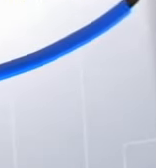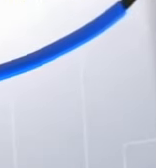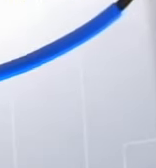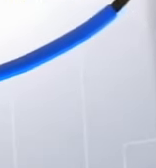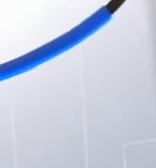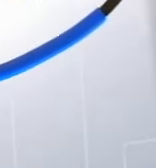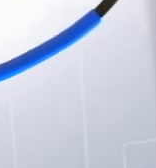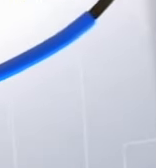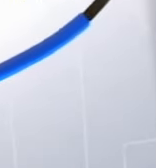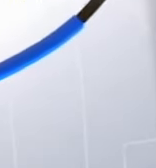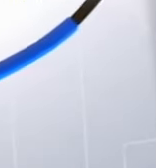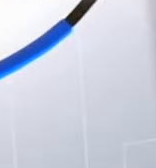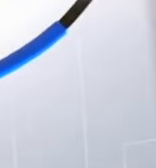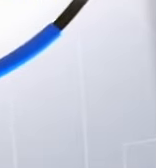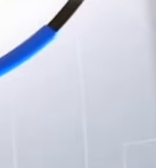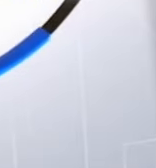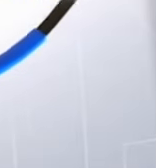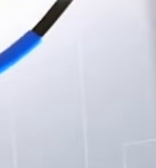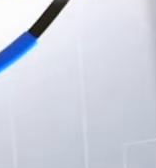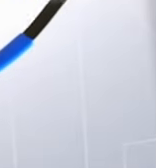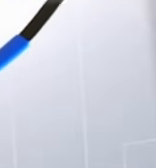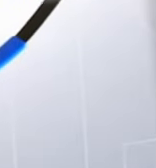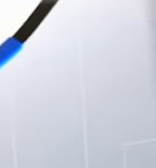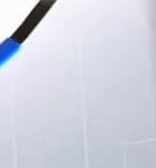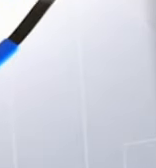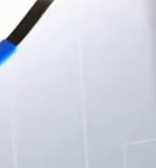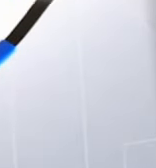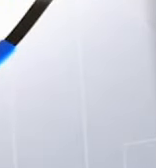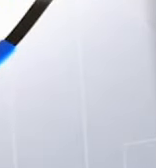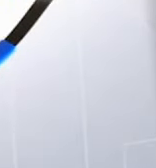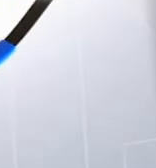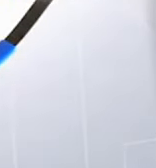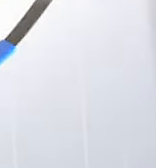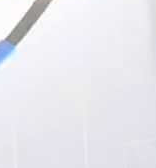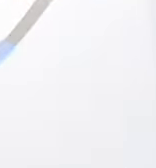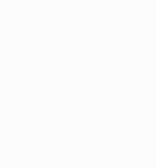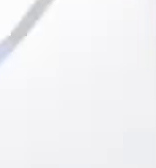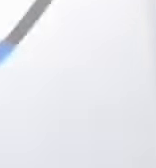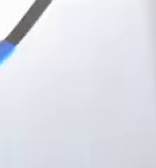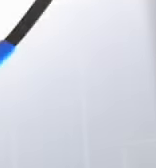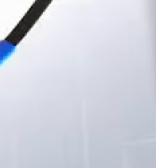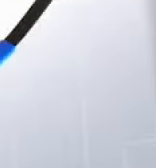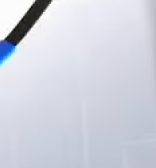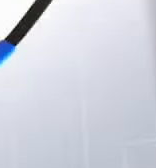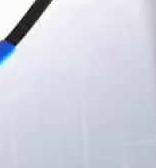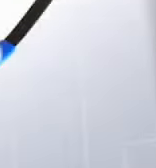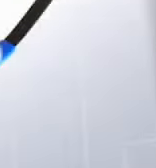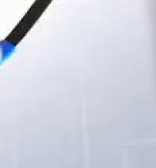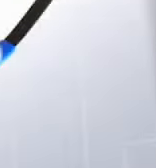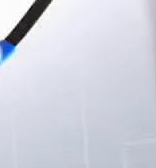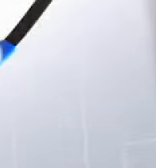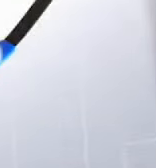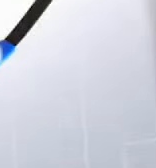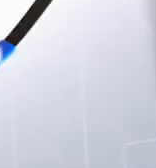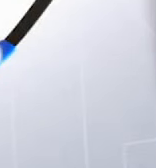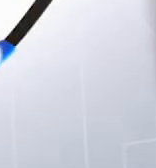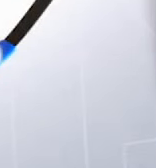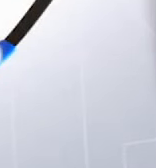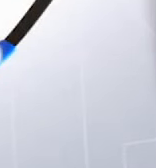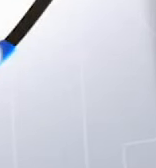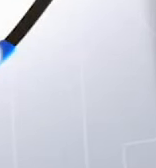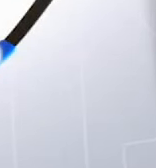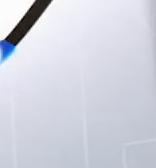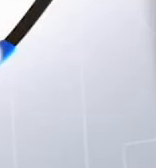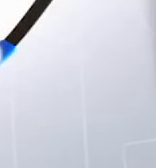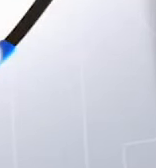www.gmanetwork.com/24orastrivia. Ibibigay namin ang tamang sagot bago matapos ang programa, kaya dapat nakatuto ka. Hanggang 8:50 ng gabi lang maaaring sumagot, kaya sali na